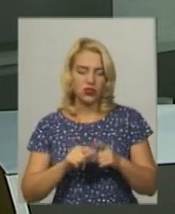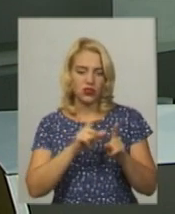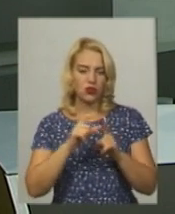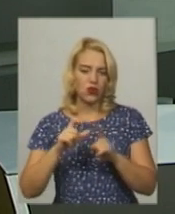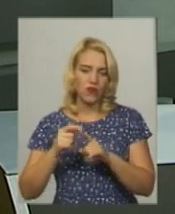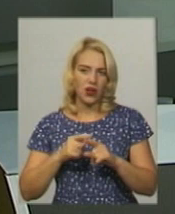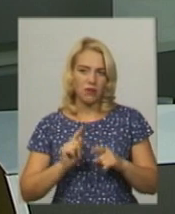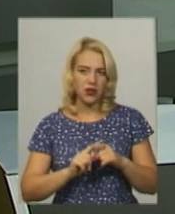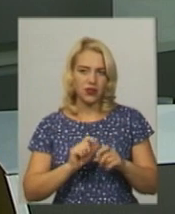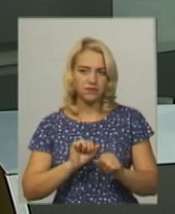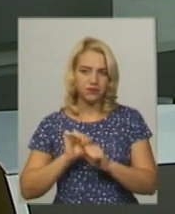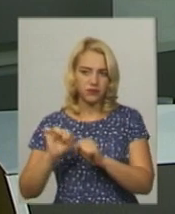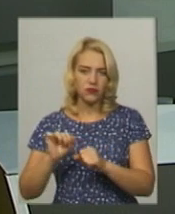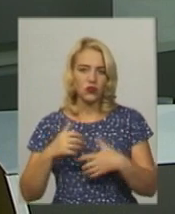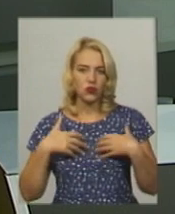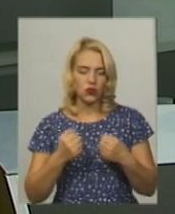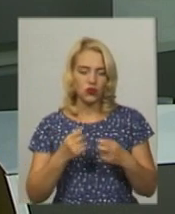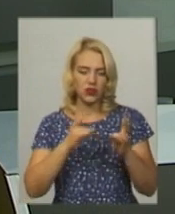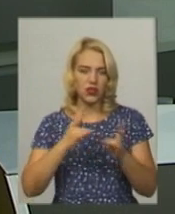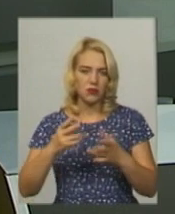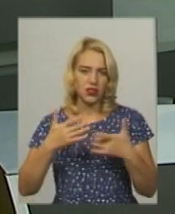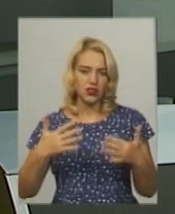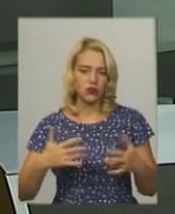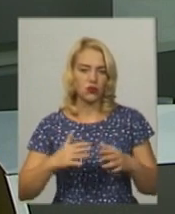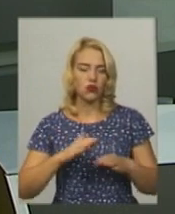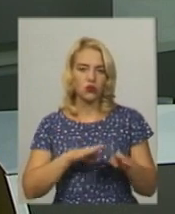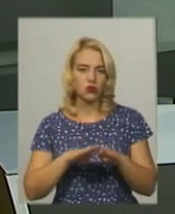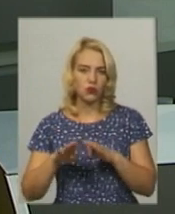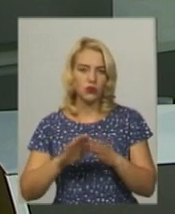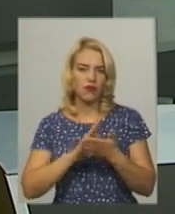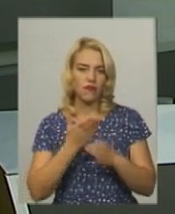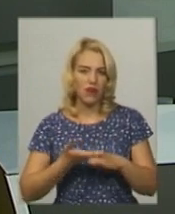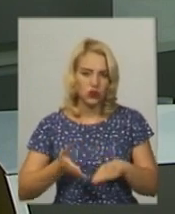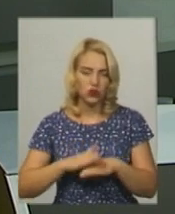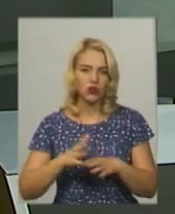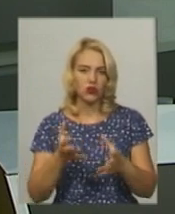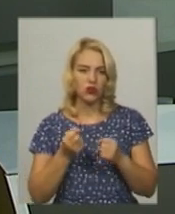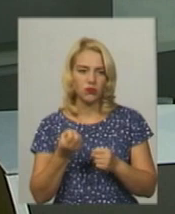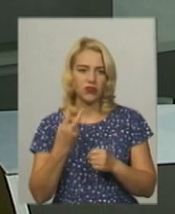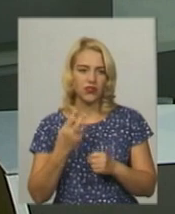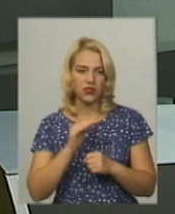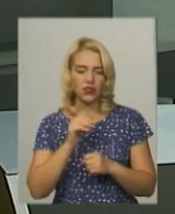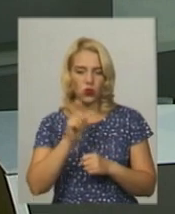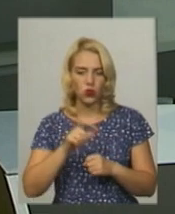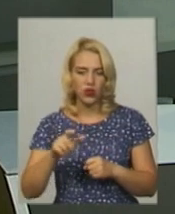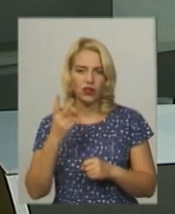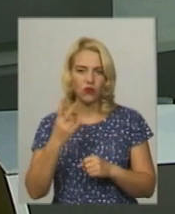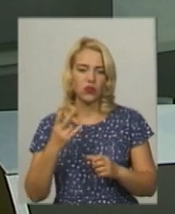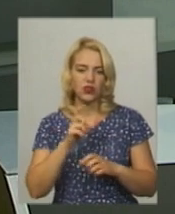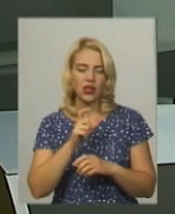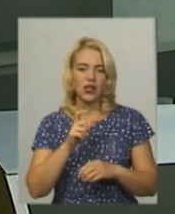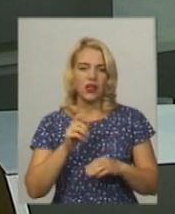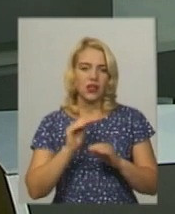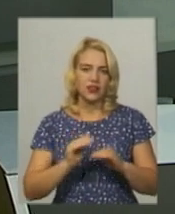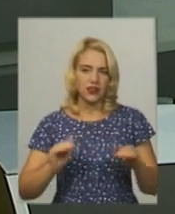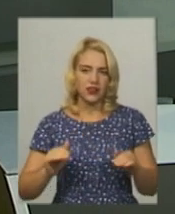охорони здоров'я Миколи Суслика, травми різного ступеня важкості отримали 12 людей, в тому числі двоє дітей. Це, зокрема, водій та пасажир